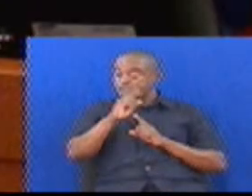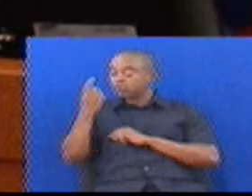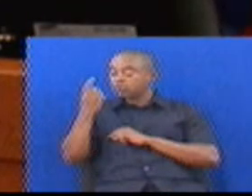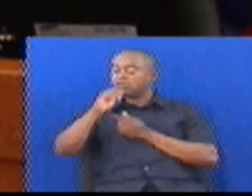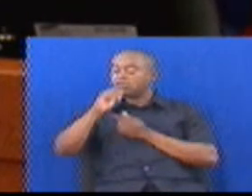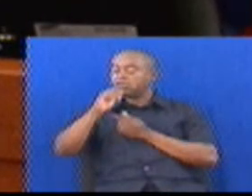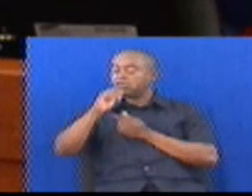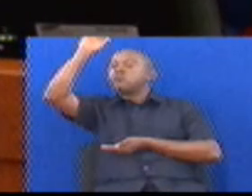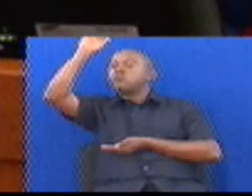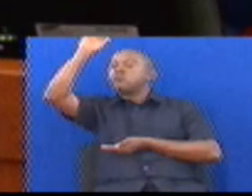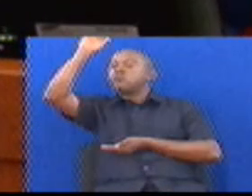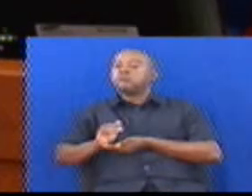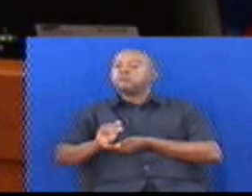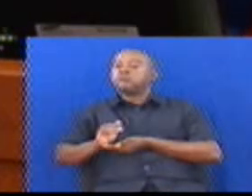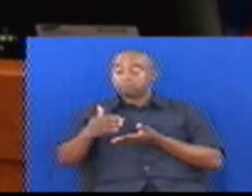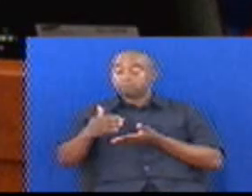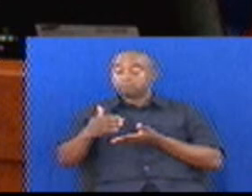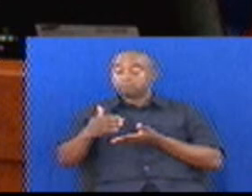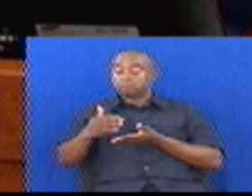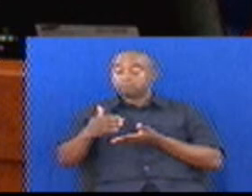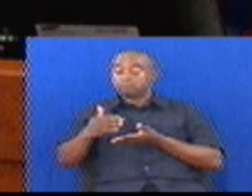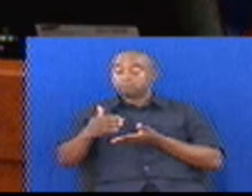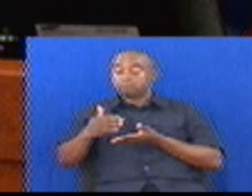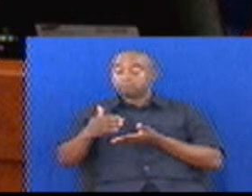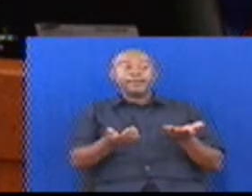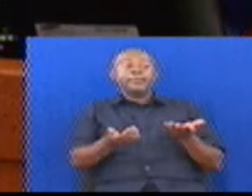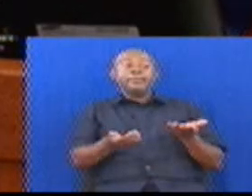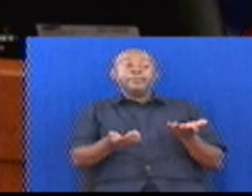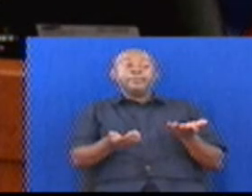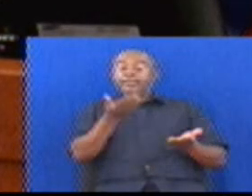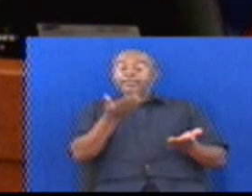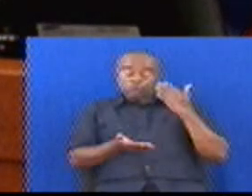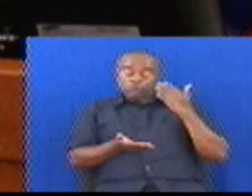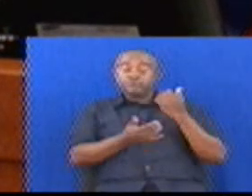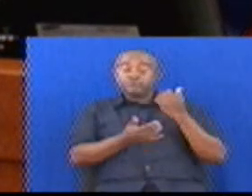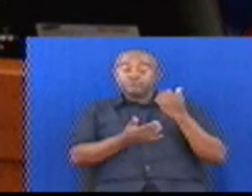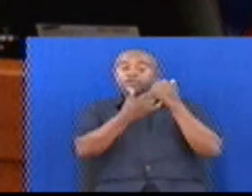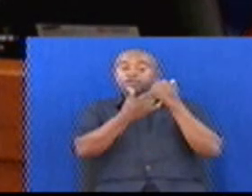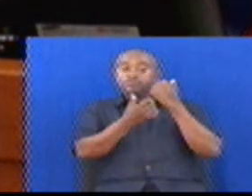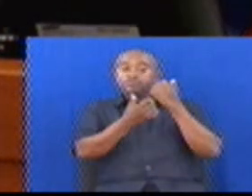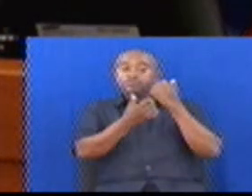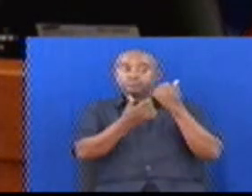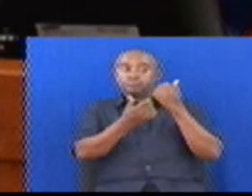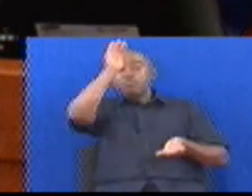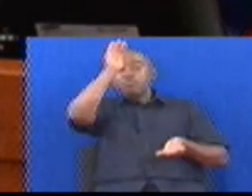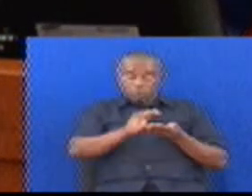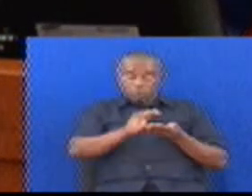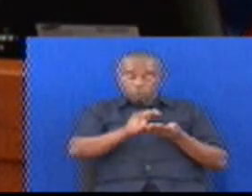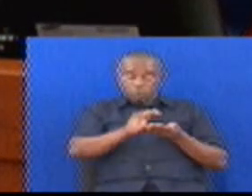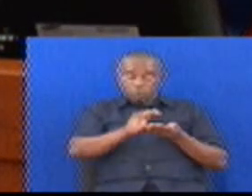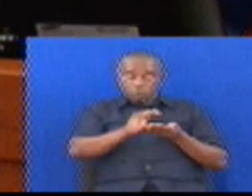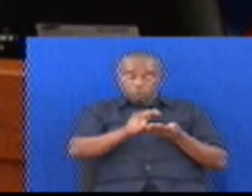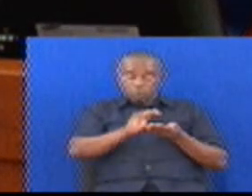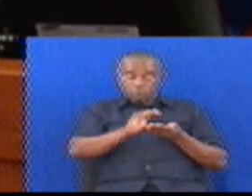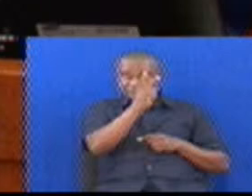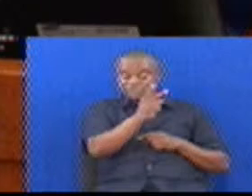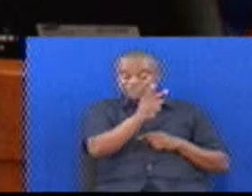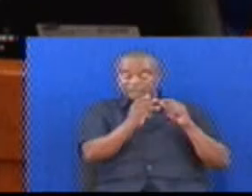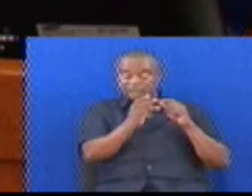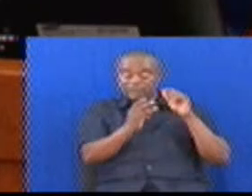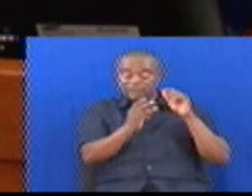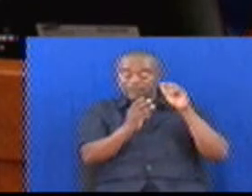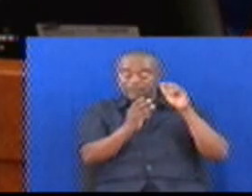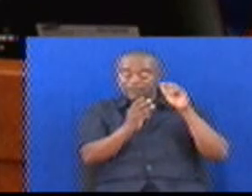ambapo kiwango cha umaskini wa mahitaji ya msingi, basic needs poverty, kimepungua kutoka 28.2%